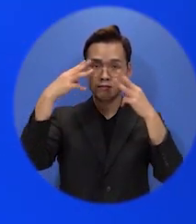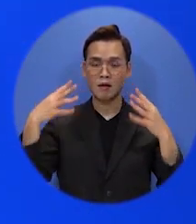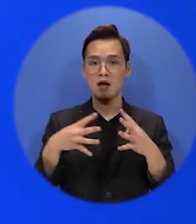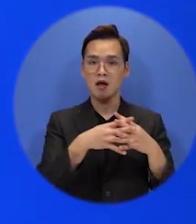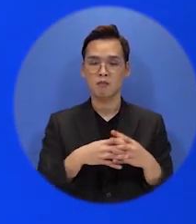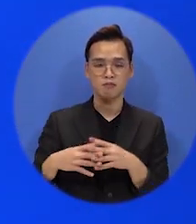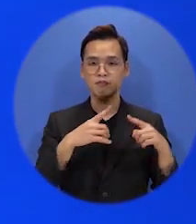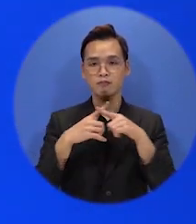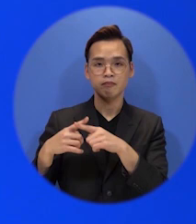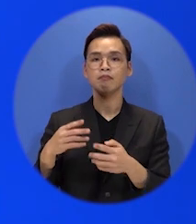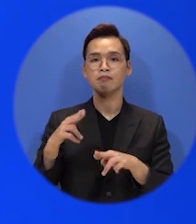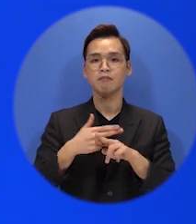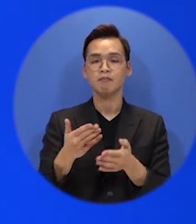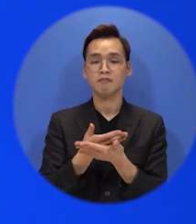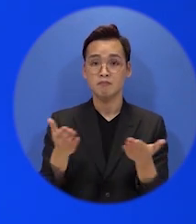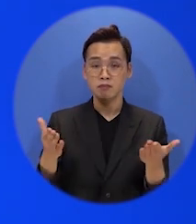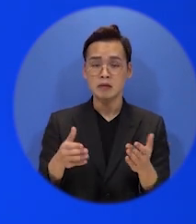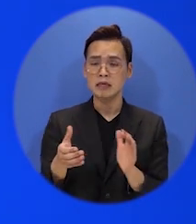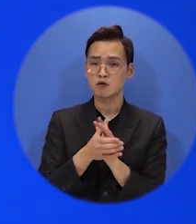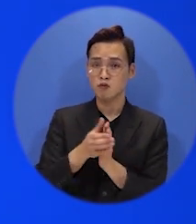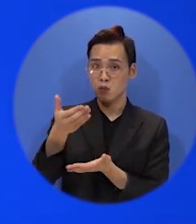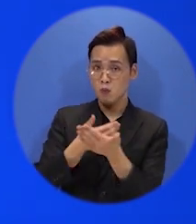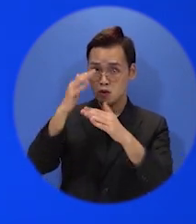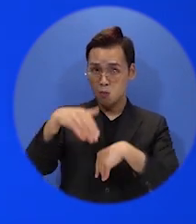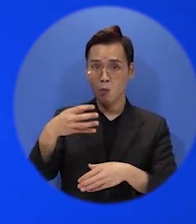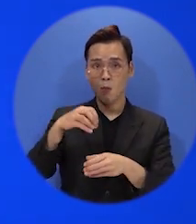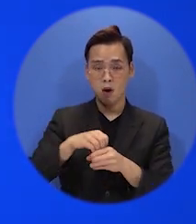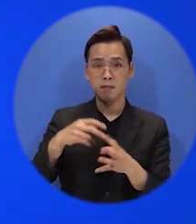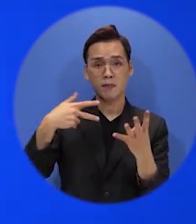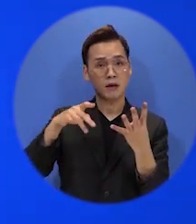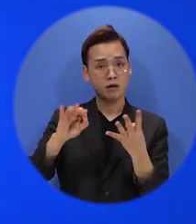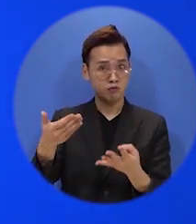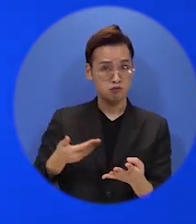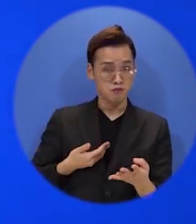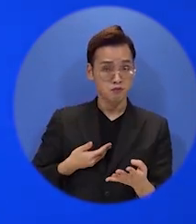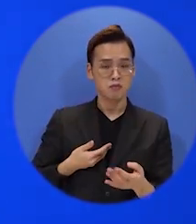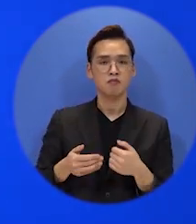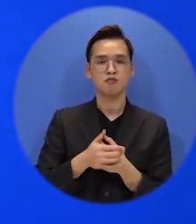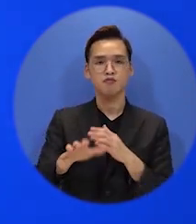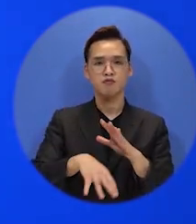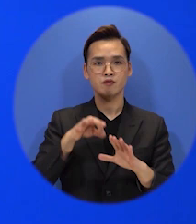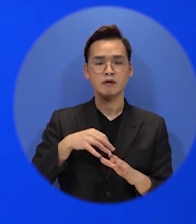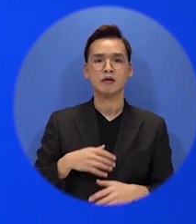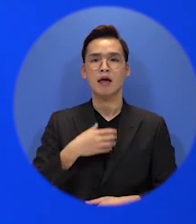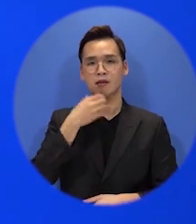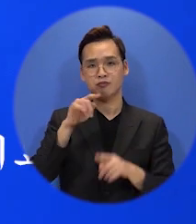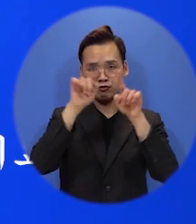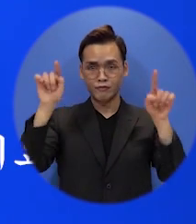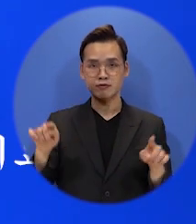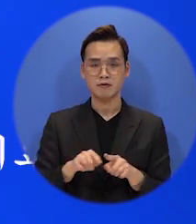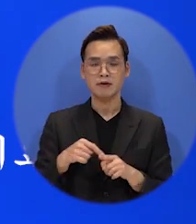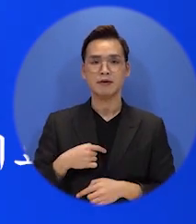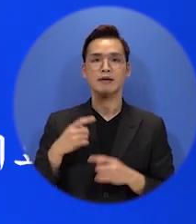스타벅스 아메리카노를 무조건 드립니다. 거기에 친구에게 공유한 내용까지 포함해서 총 4장을 보내주시면 추첨을 통해서 아이패드 그리고